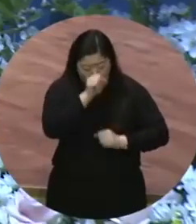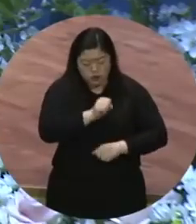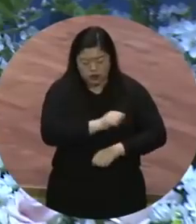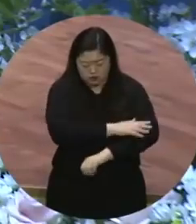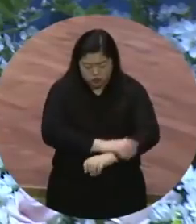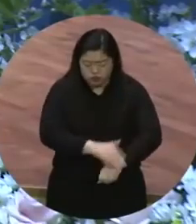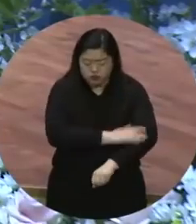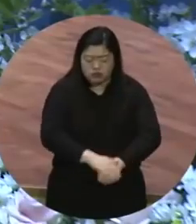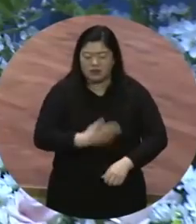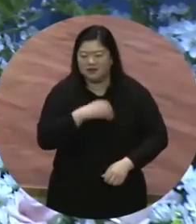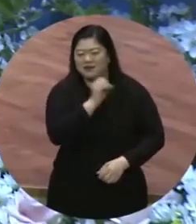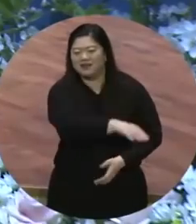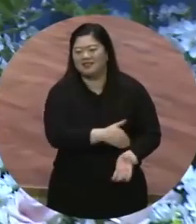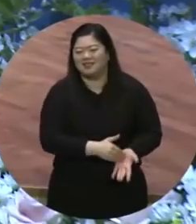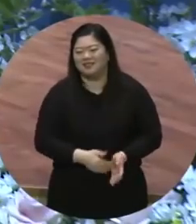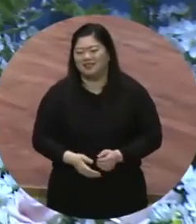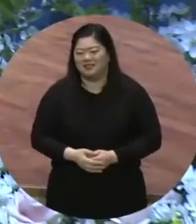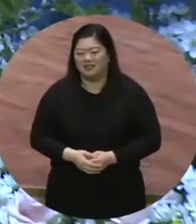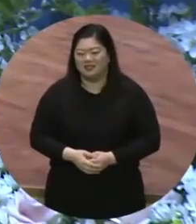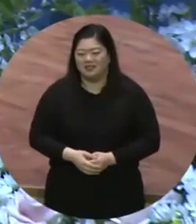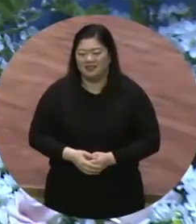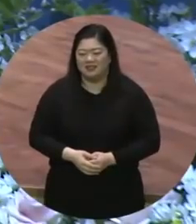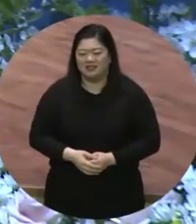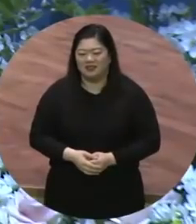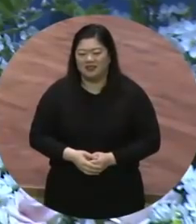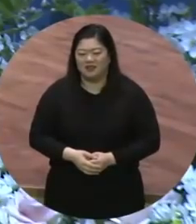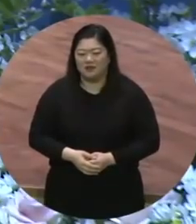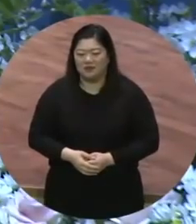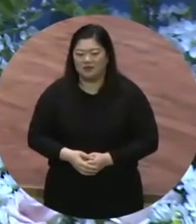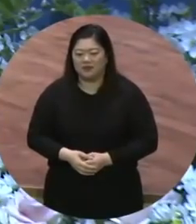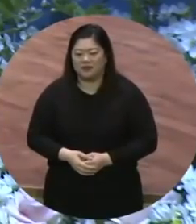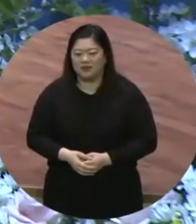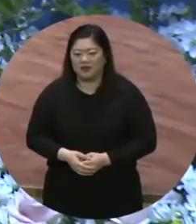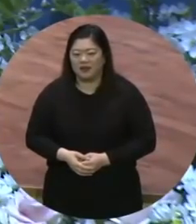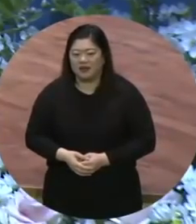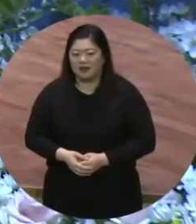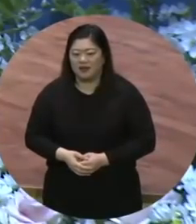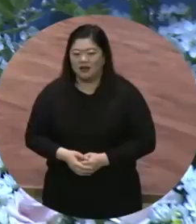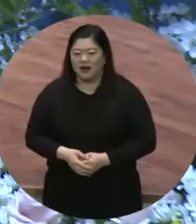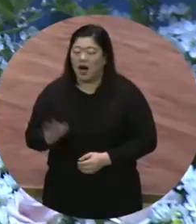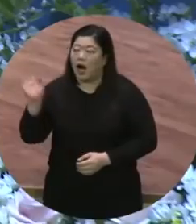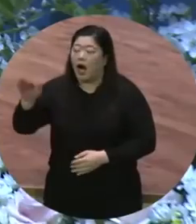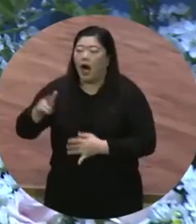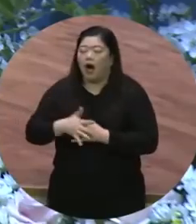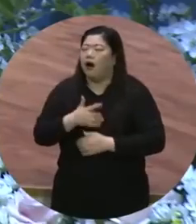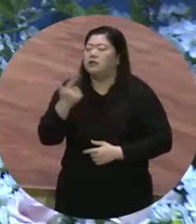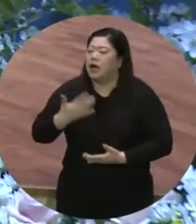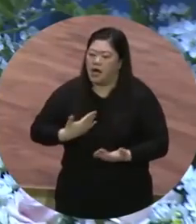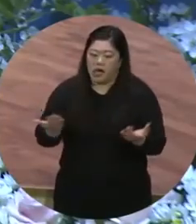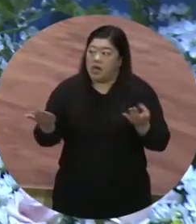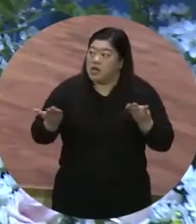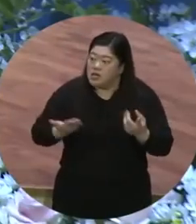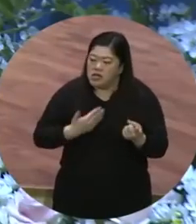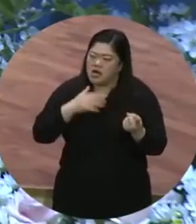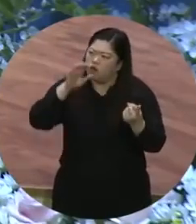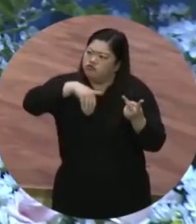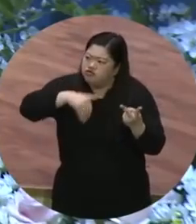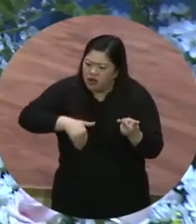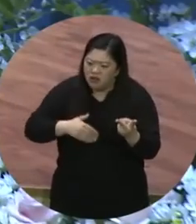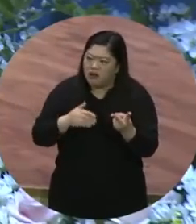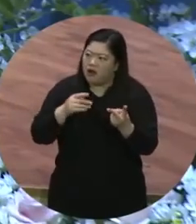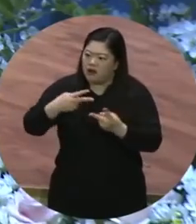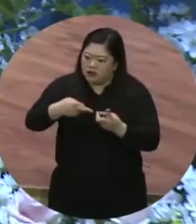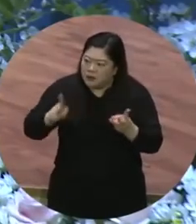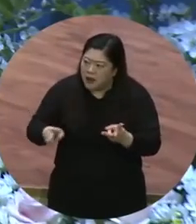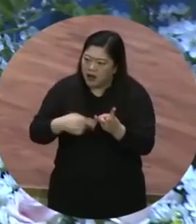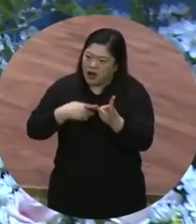세상에 나가지고 있을 시간이 없습니다. 너무 스케줄이 그냥 정신 없습니다. 그래 말이에요. 하나님이 체질을 다